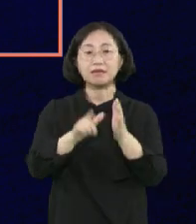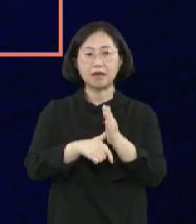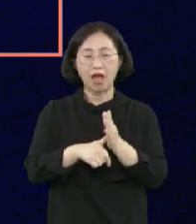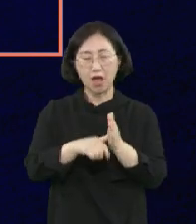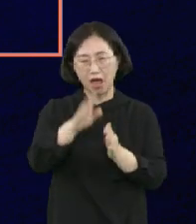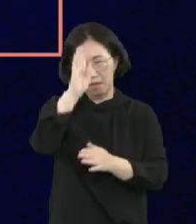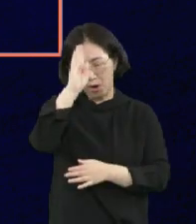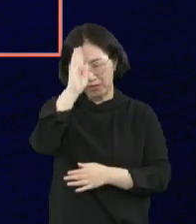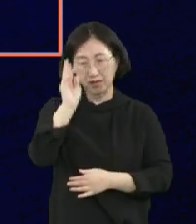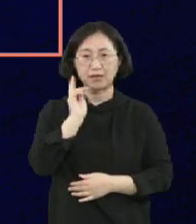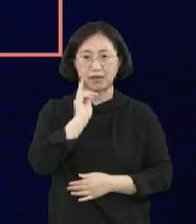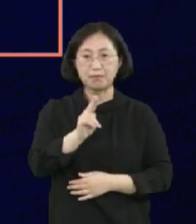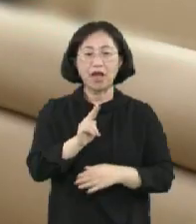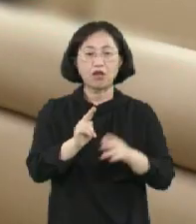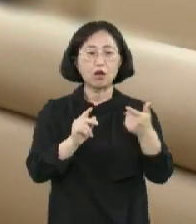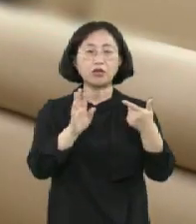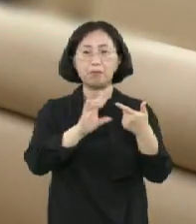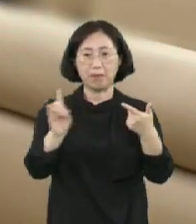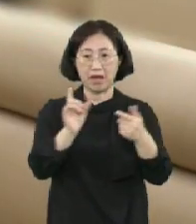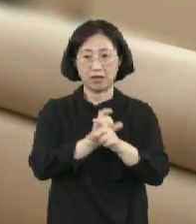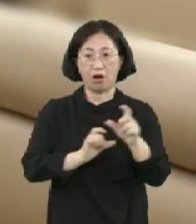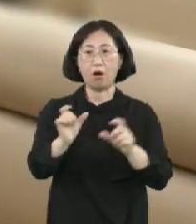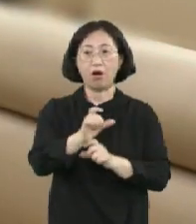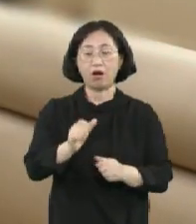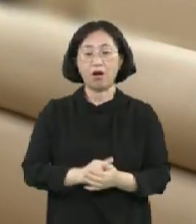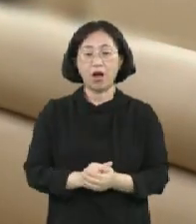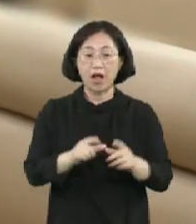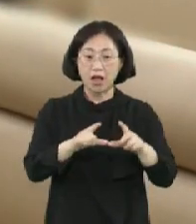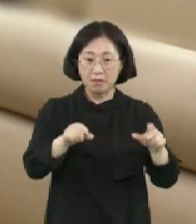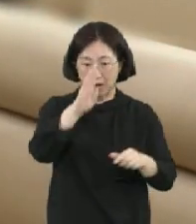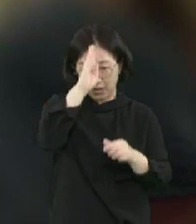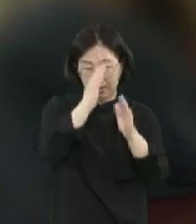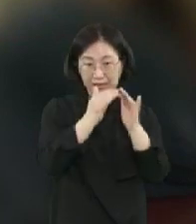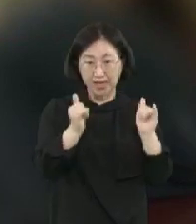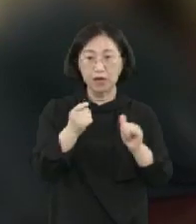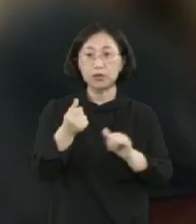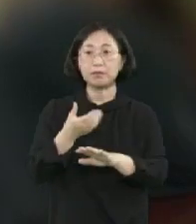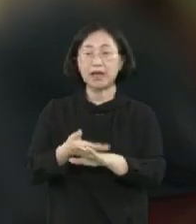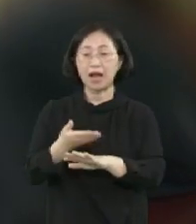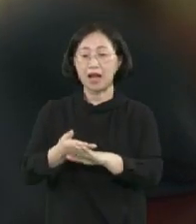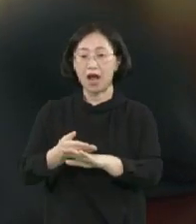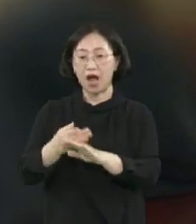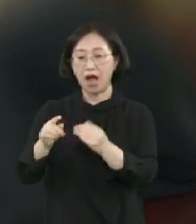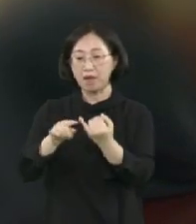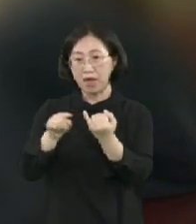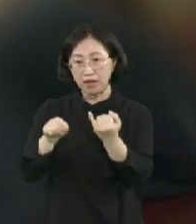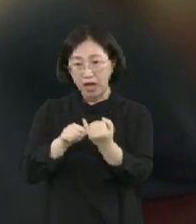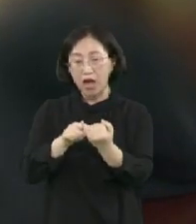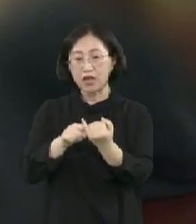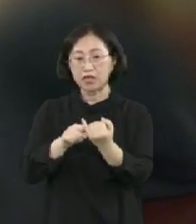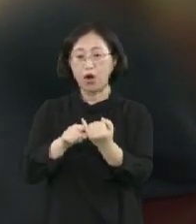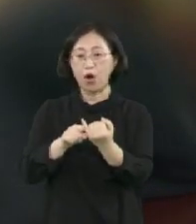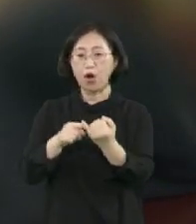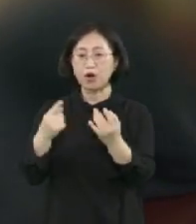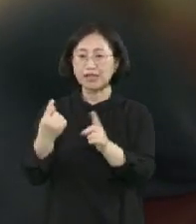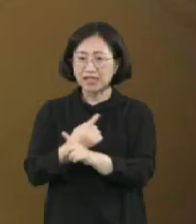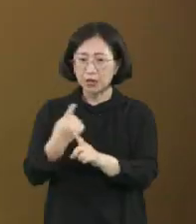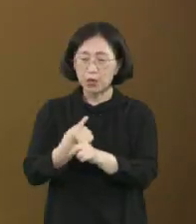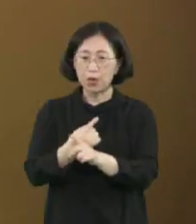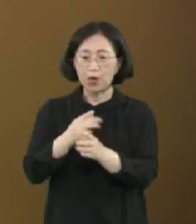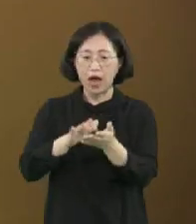악화되는 비율은 6배 이상 높습니다. 일반 환자와 달리 뱃속 태아로 인해 적극적으로 치료제를